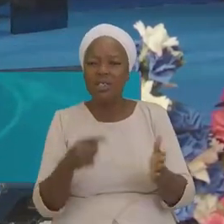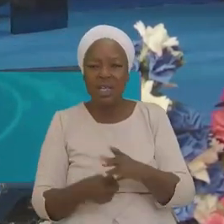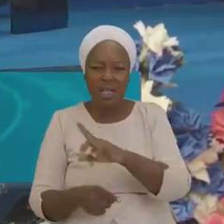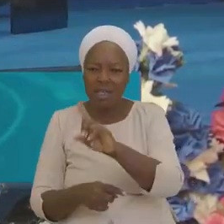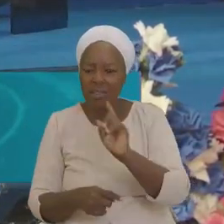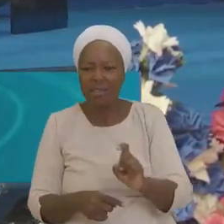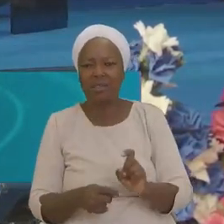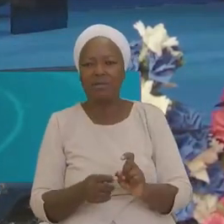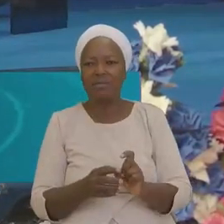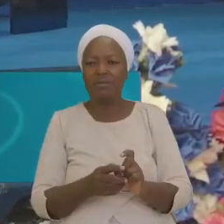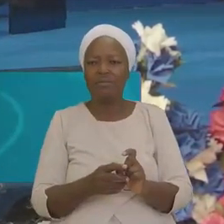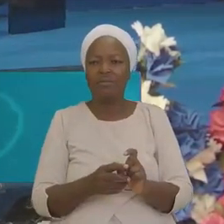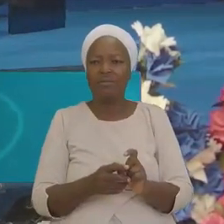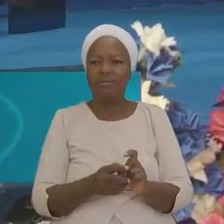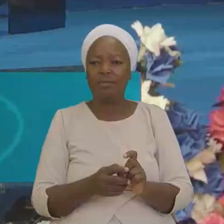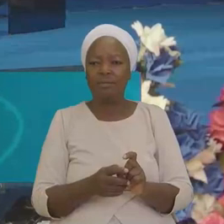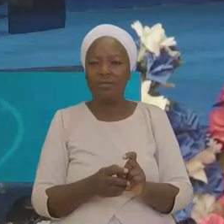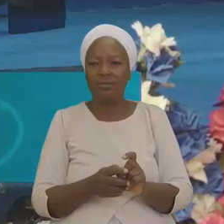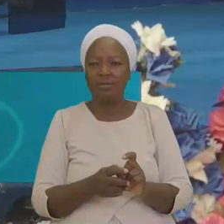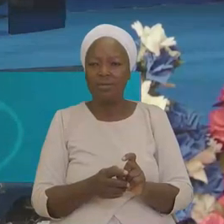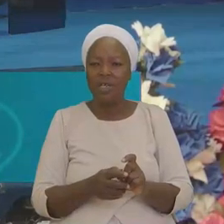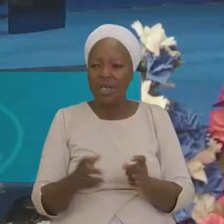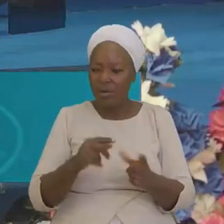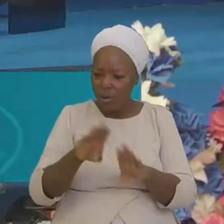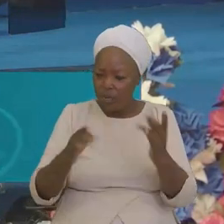Les gens ont dit, qui est celui-ci?